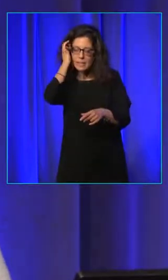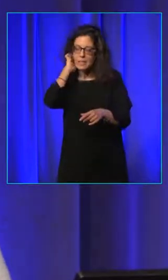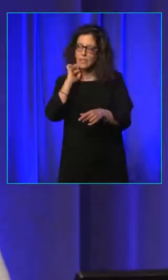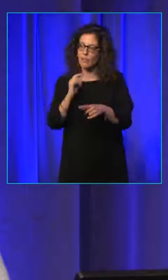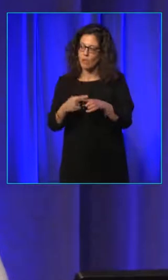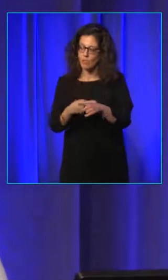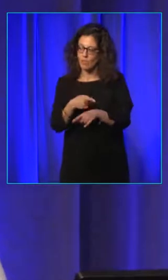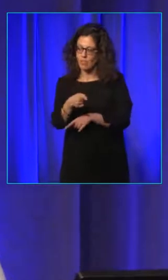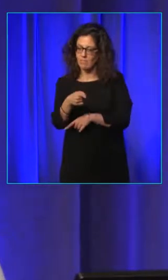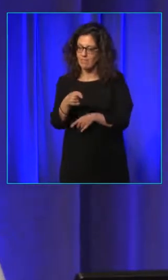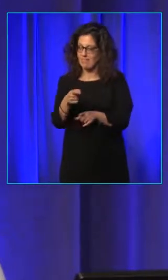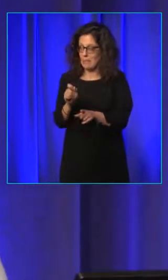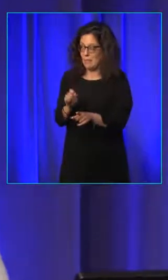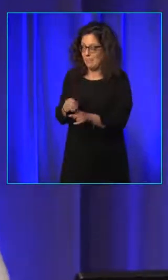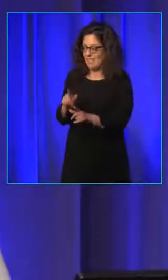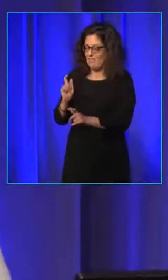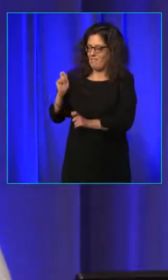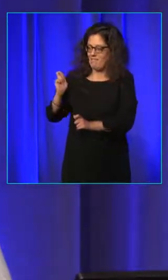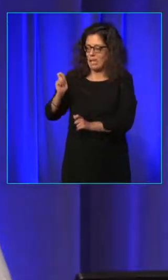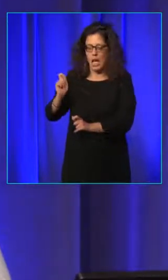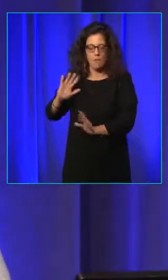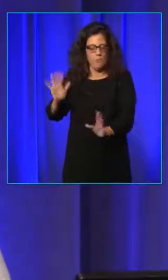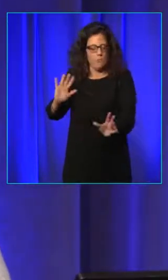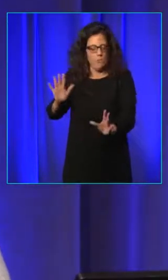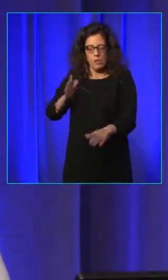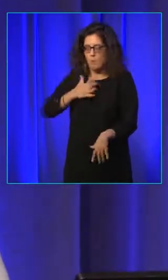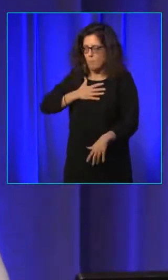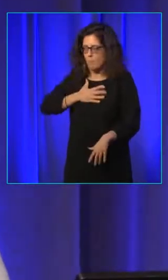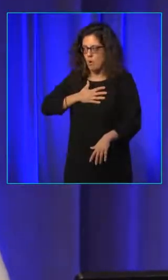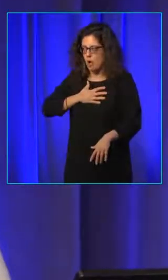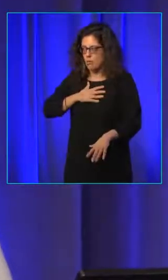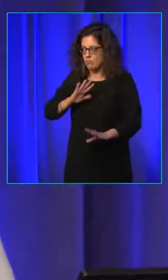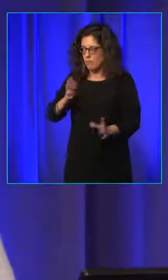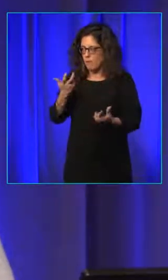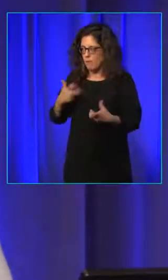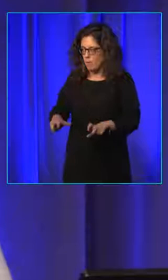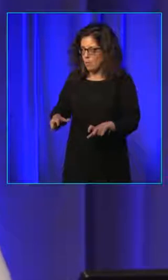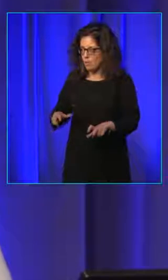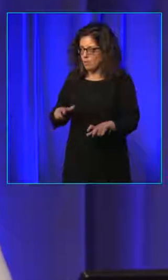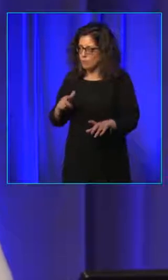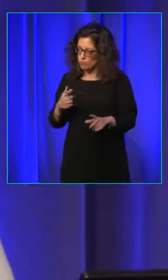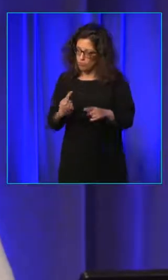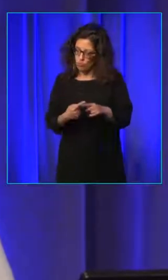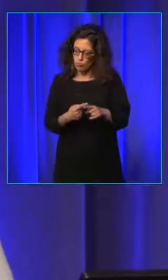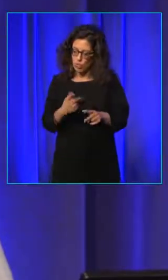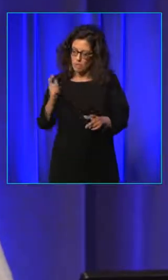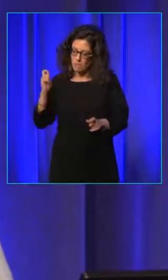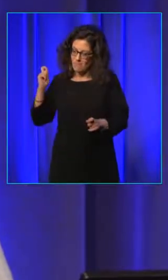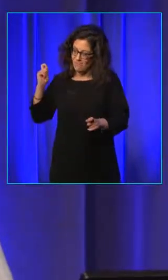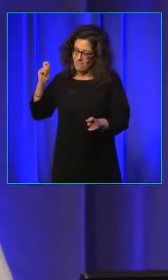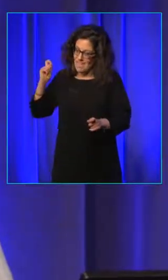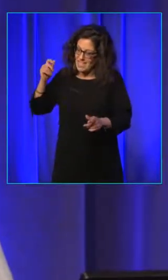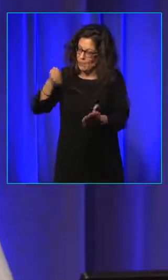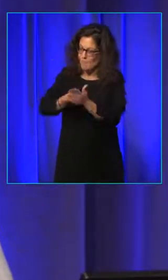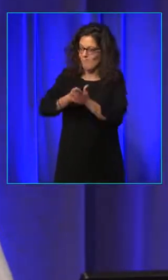prise qu'elle n'ose plus faire parce qu'elle a peur. Elle fait les ouvertures pour faire cette prise de judo, mais elle n'ose pas aller